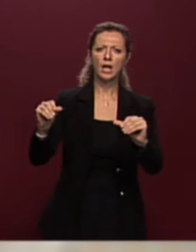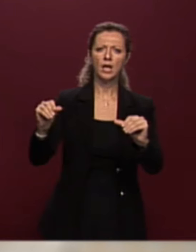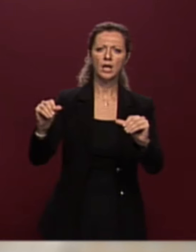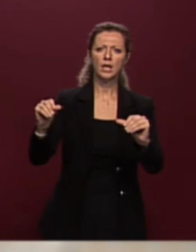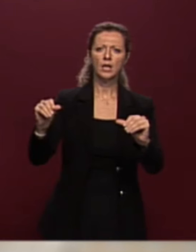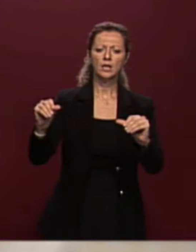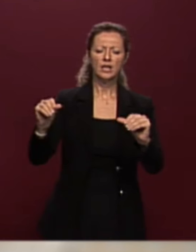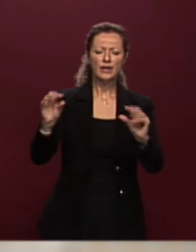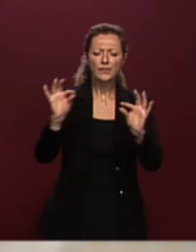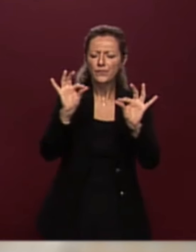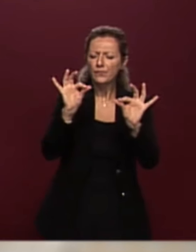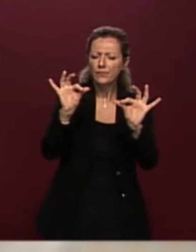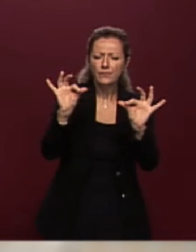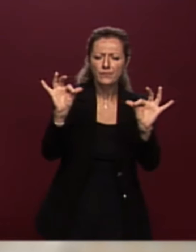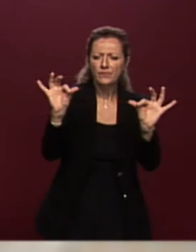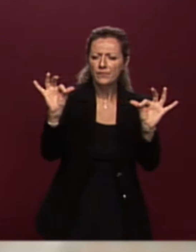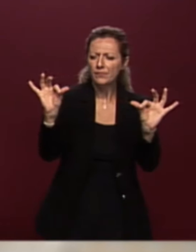Fine.